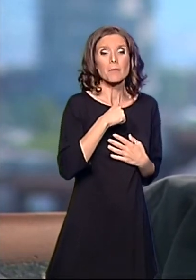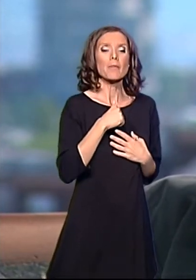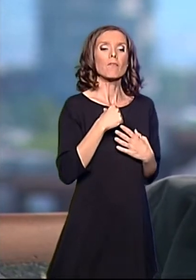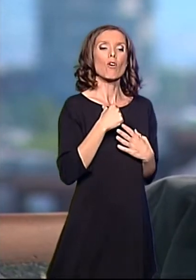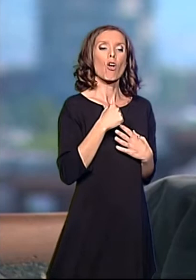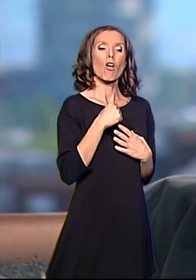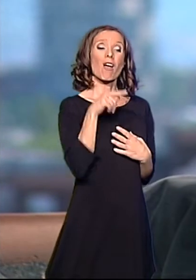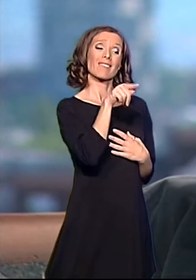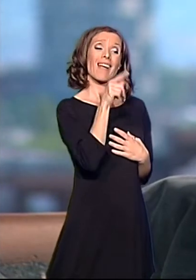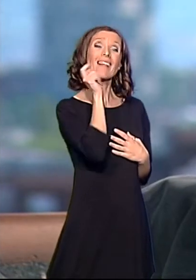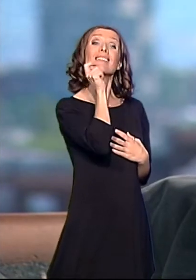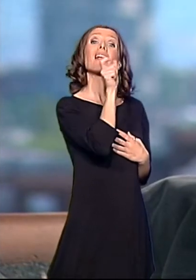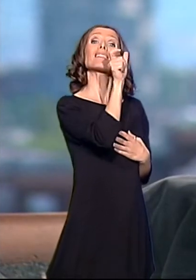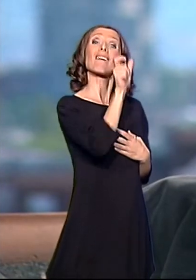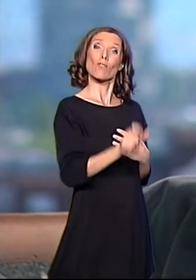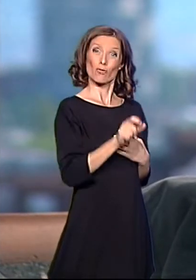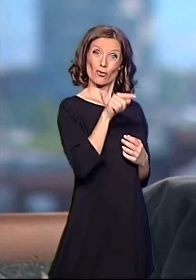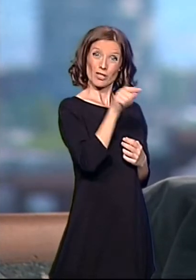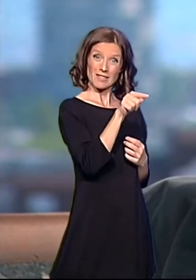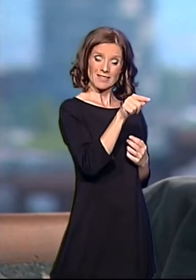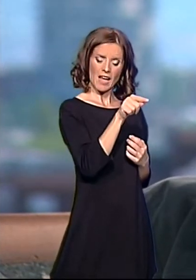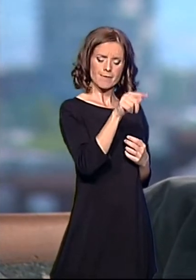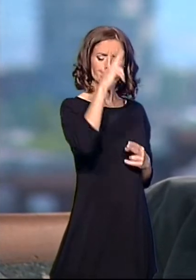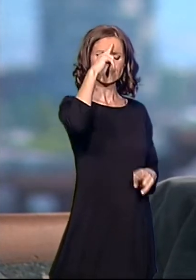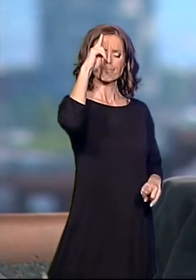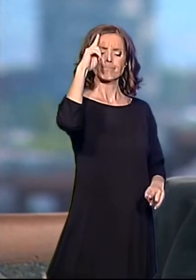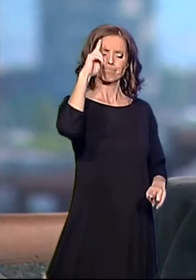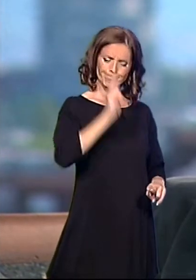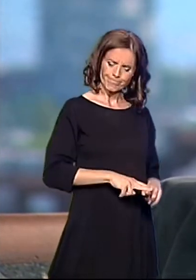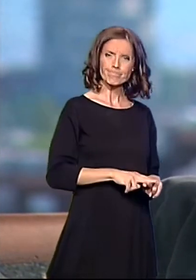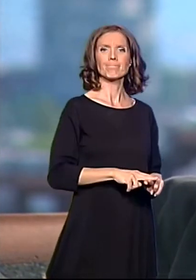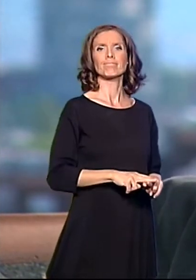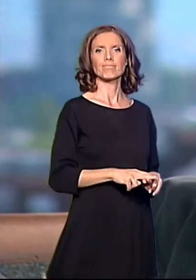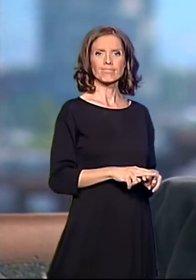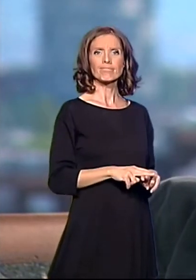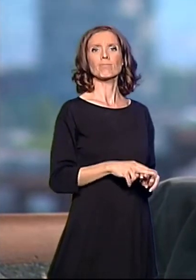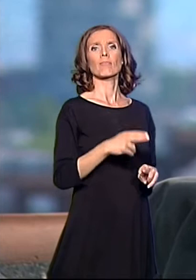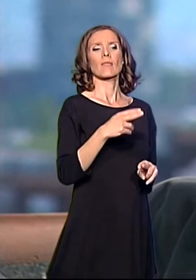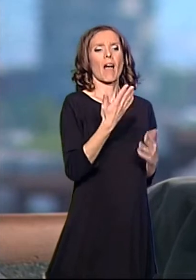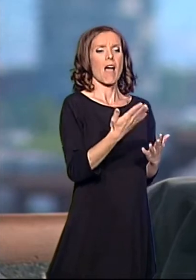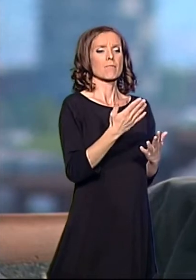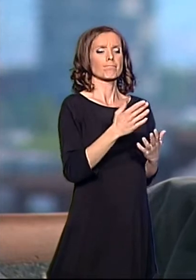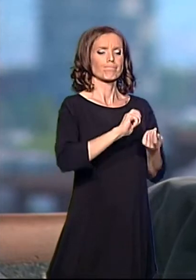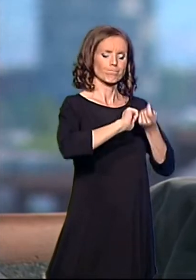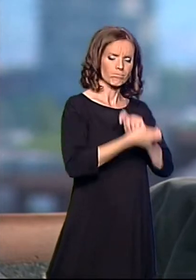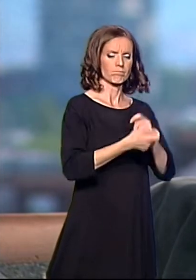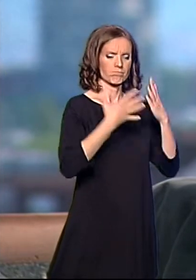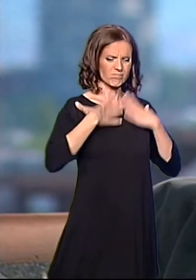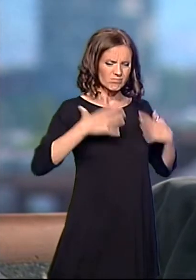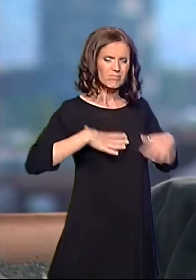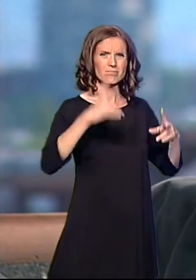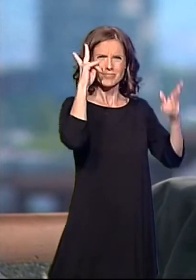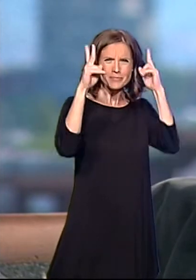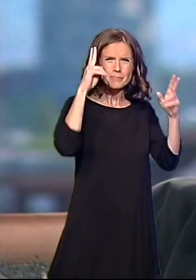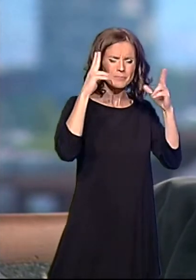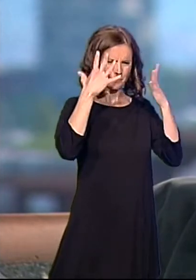ta odluka da se u jednom trenutku Osama, odnosno ta devojčica, preobuče u Osamu, u dečaka,